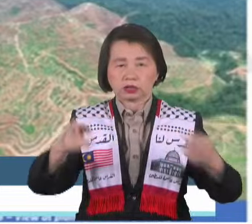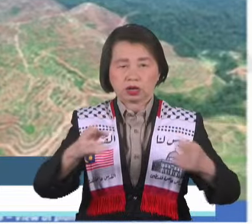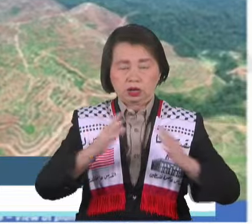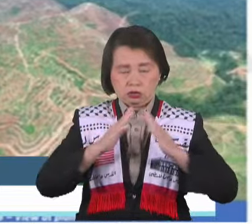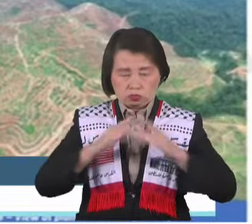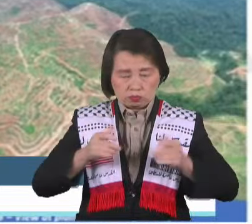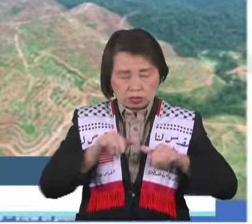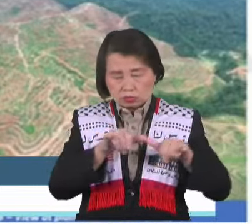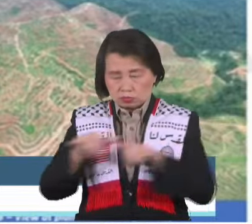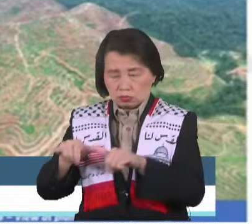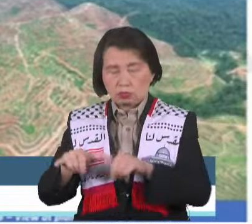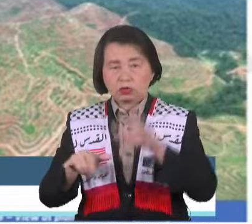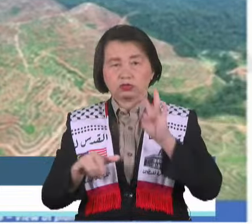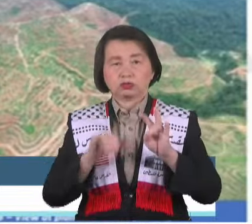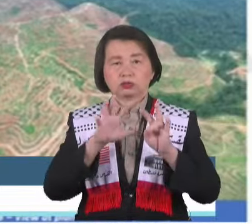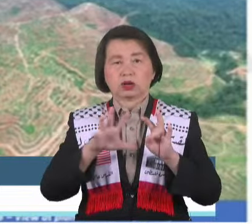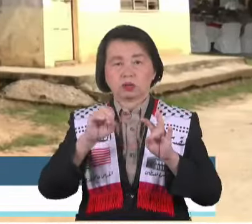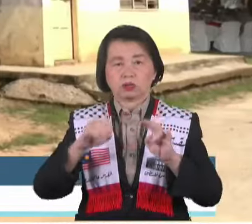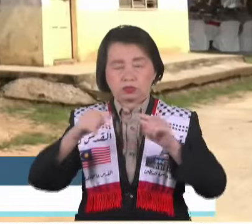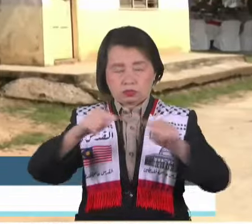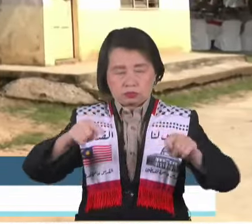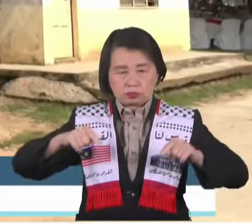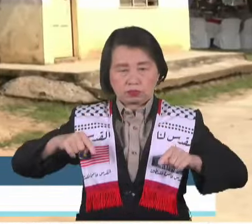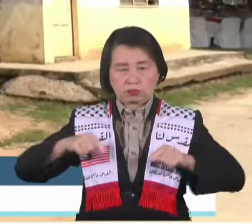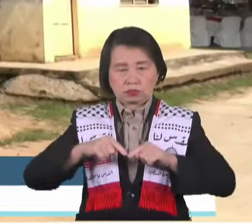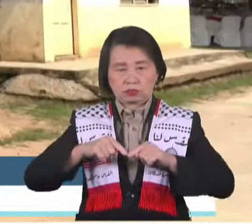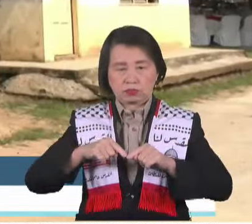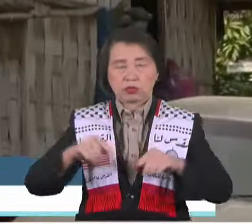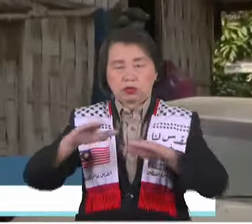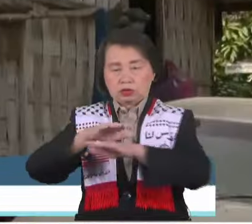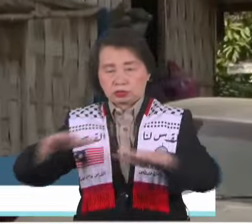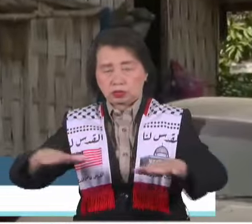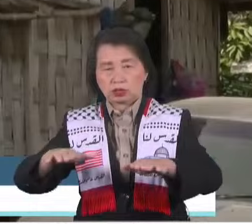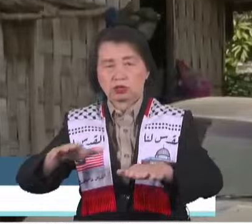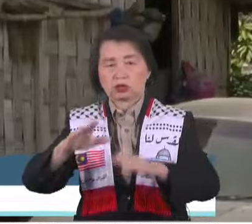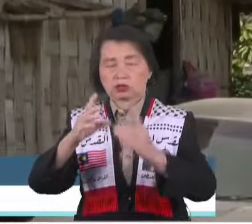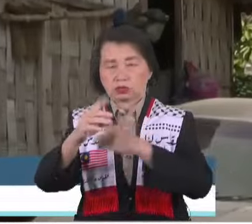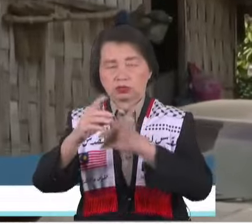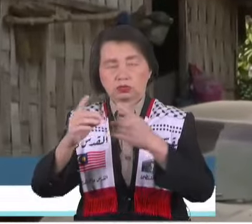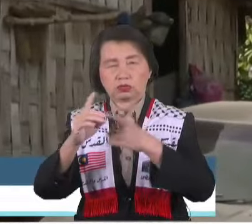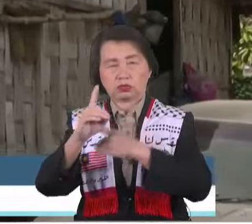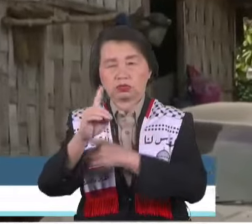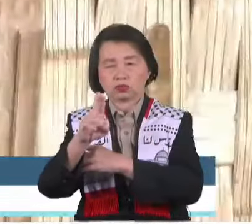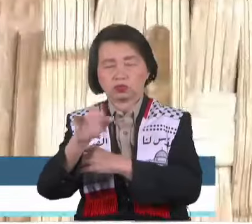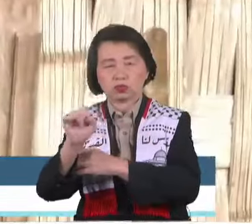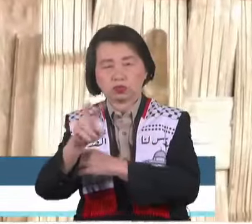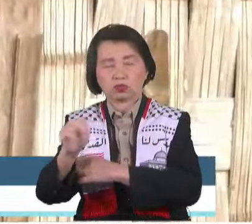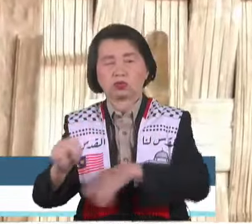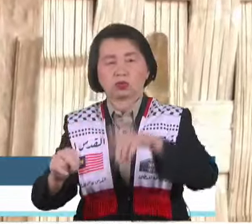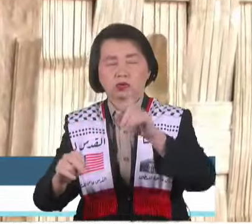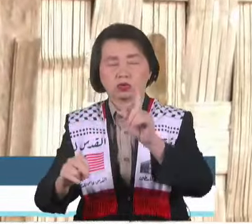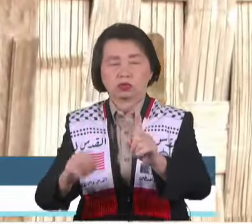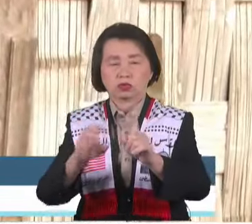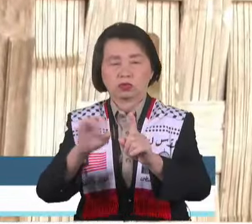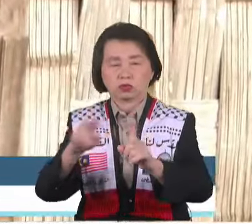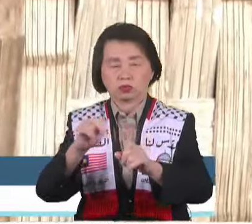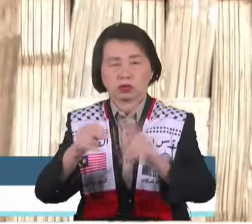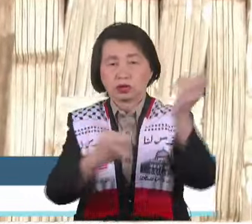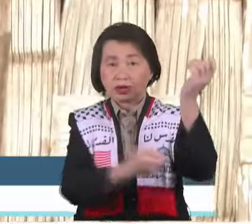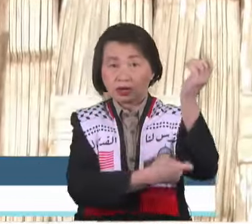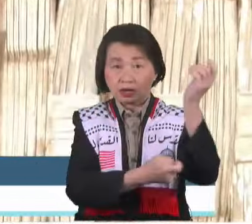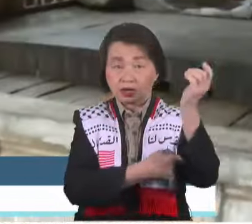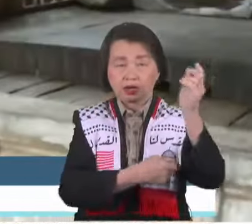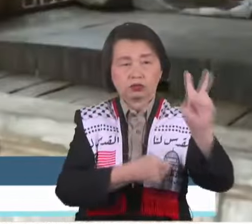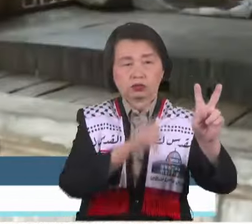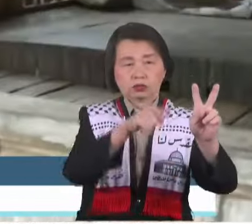rumah berkeluasan 750 kaki persegi, tapak dusun 0.2 hektar, ladang getah